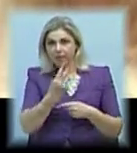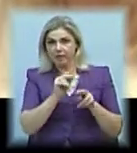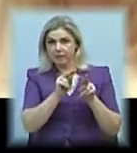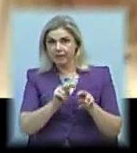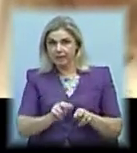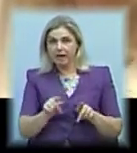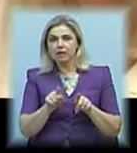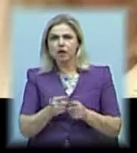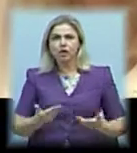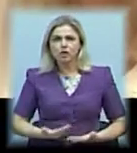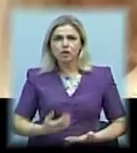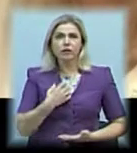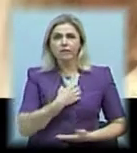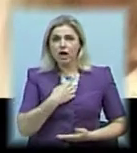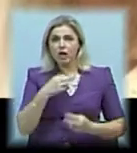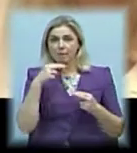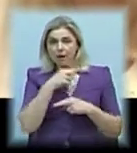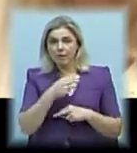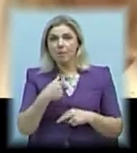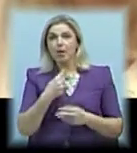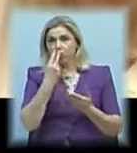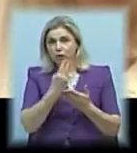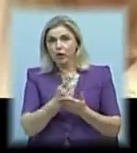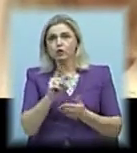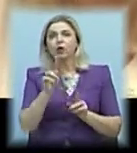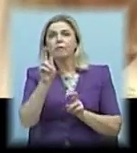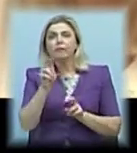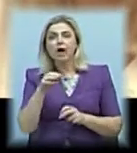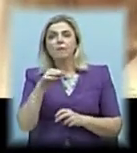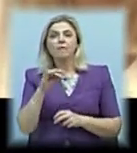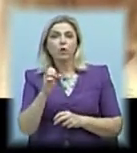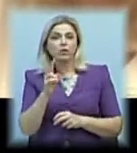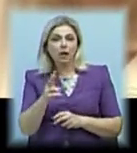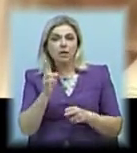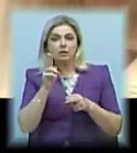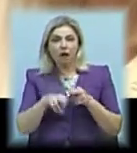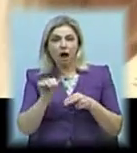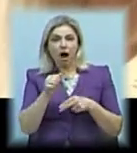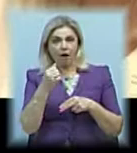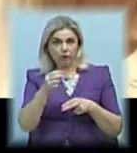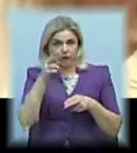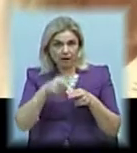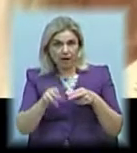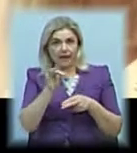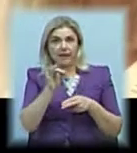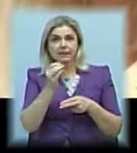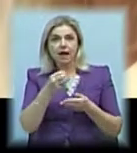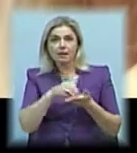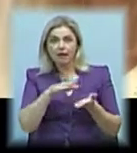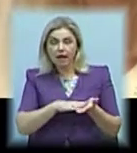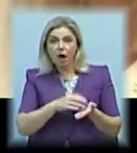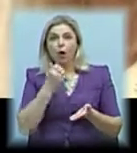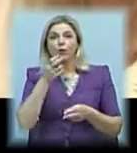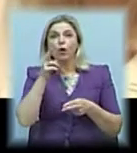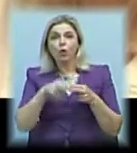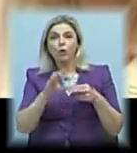такие жизненно необходимые препараты, мы увидели, что мифортик, у него заканчивается регистрация в августе месяце. Когда заканчивается регистрационный